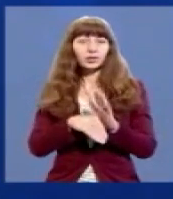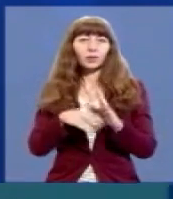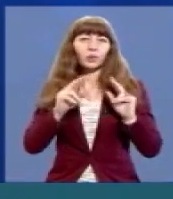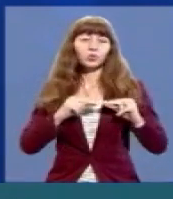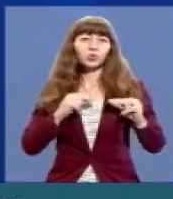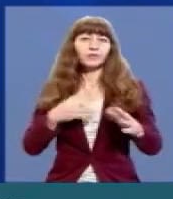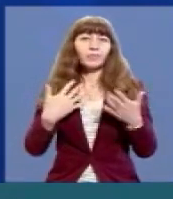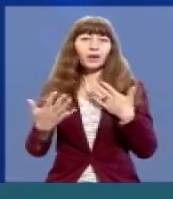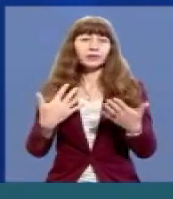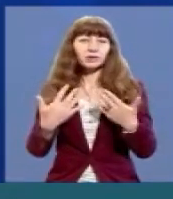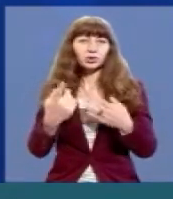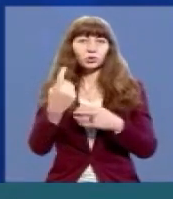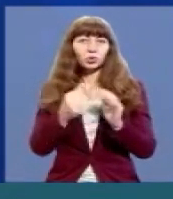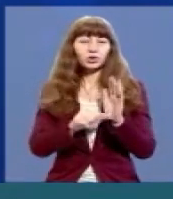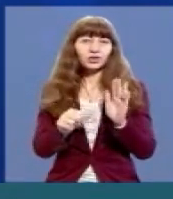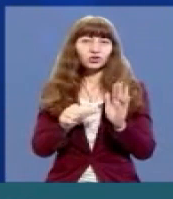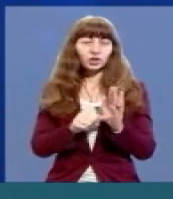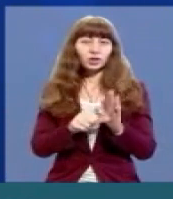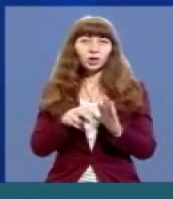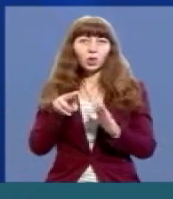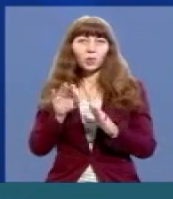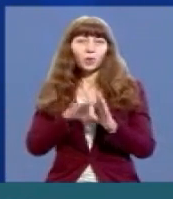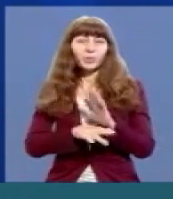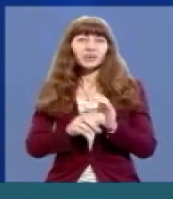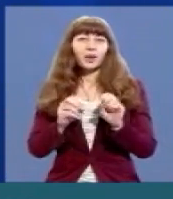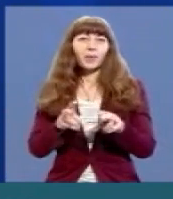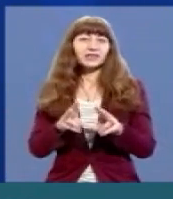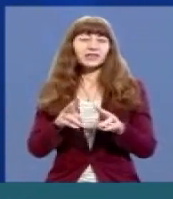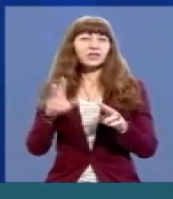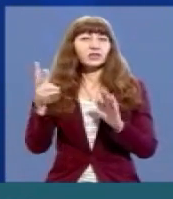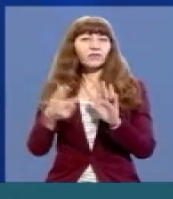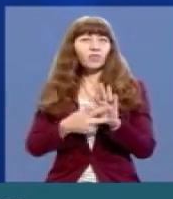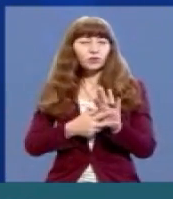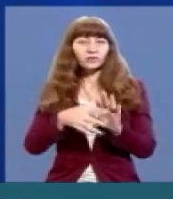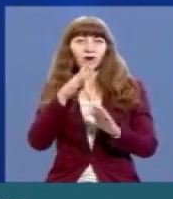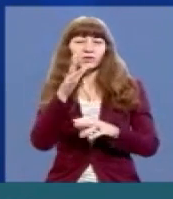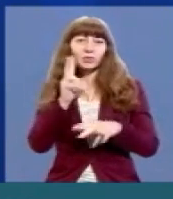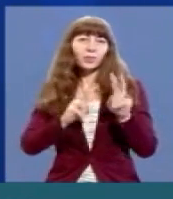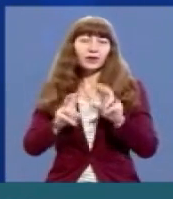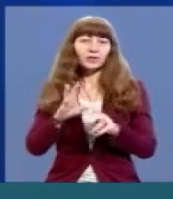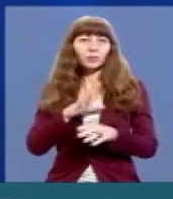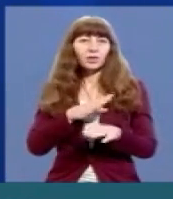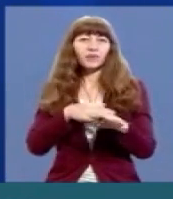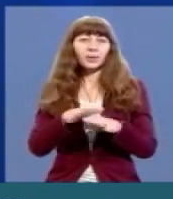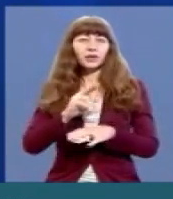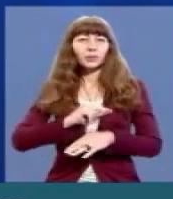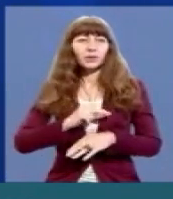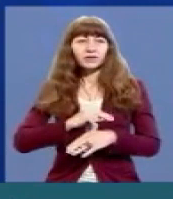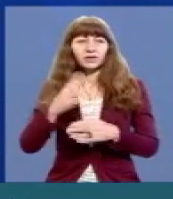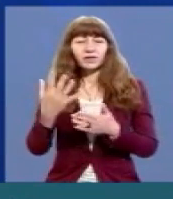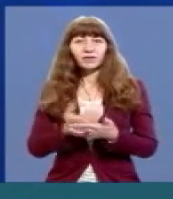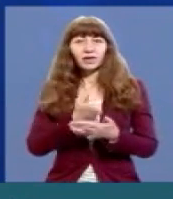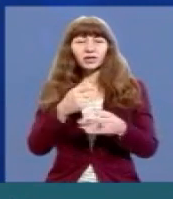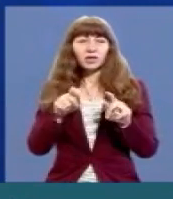бойынша 166, қауіпсіздік бойынша 8. Айта кету керек, тексерулер барысында анықталған бұзушылықтар мен жұмыстар жүргізілді. Аталған бұзушылықтар